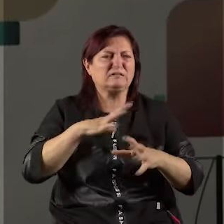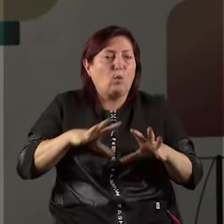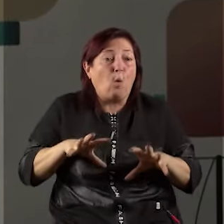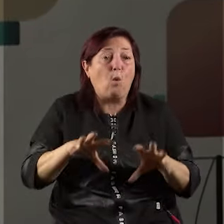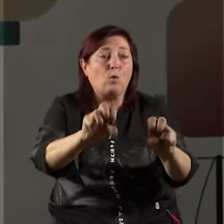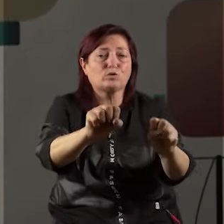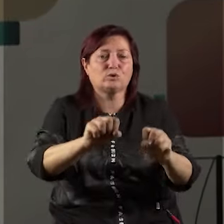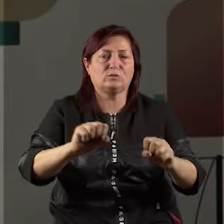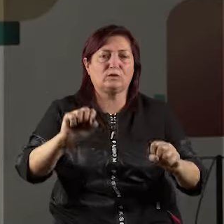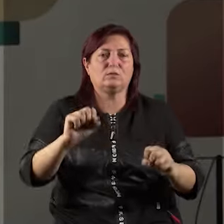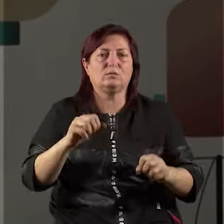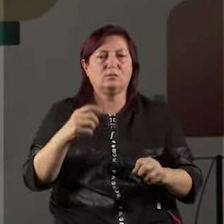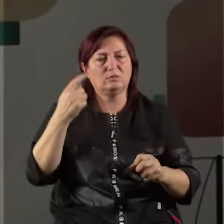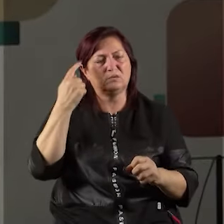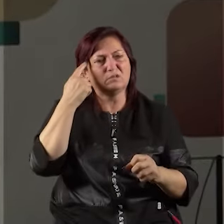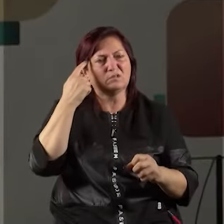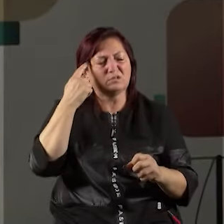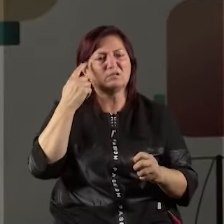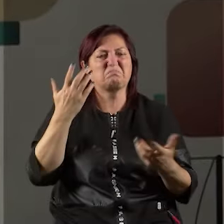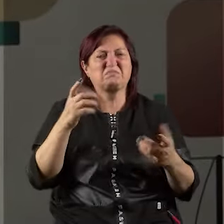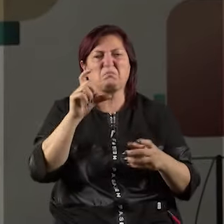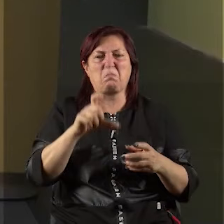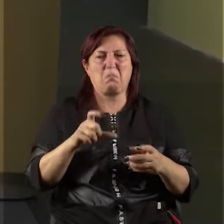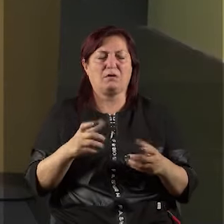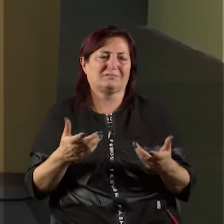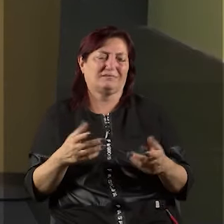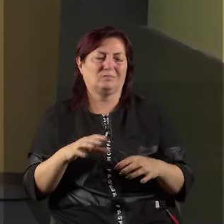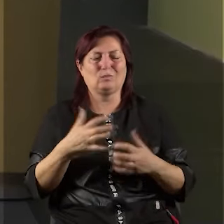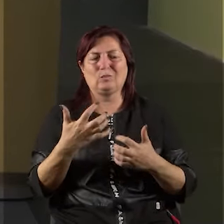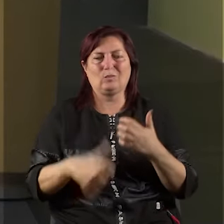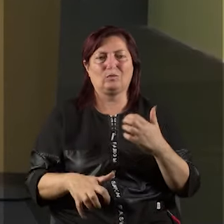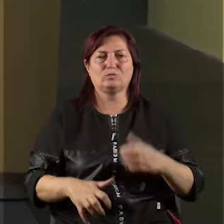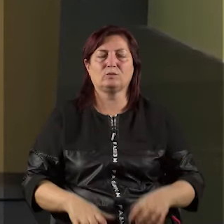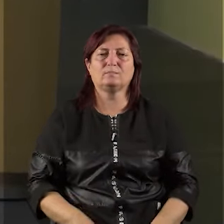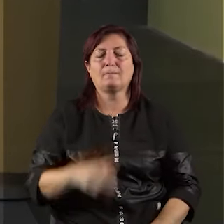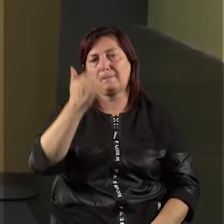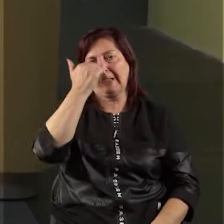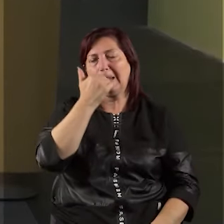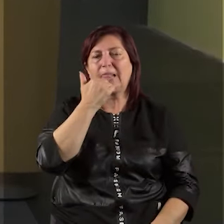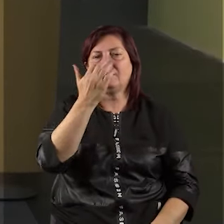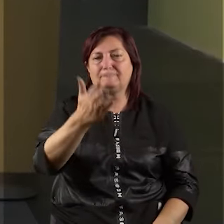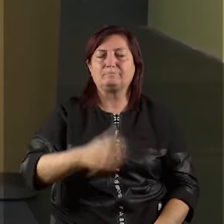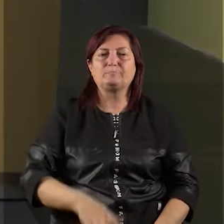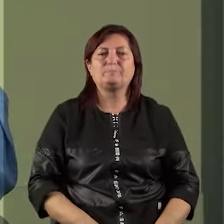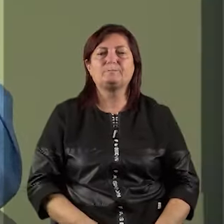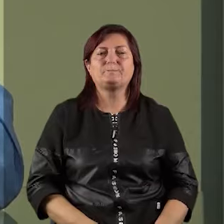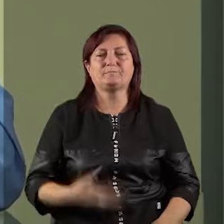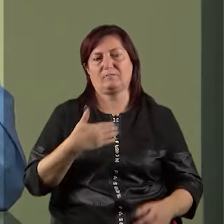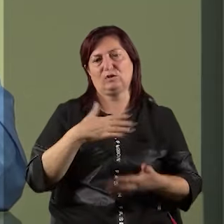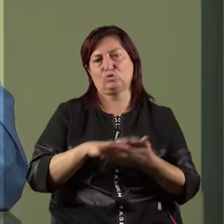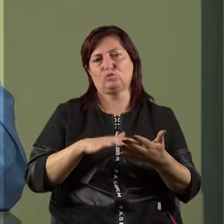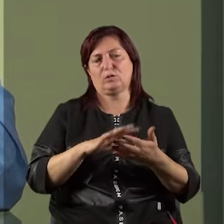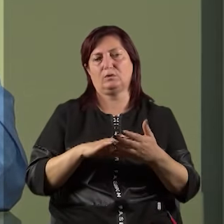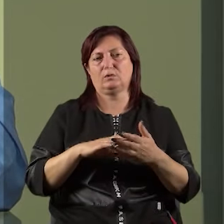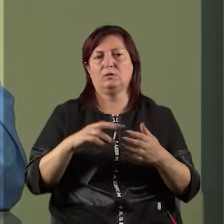մեջ խելամիտ մարդը ինչ գործ ունի։ Շնորհակալ եմ, պարոն Միլիտոնյան։ Ես եմ շնորհակալ։ Իսկ մենք